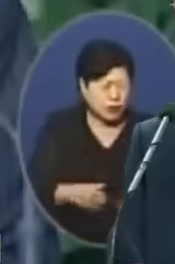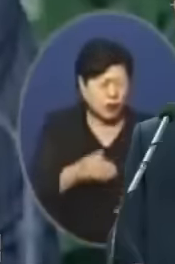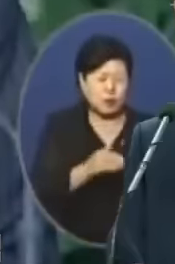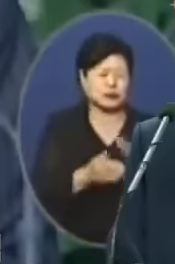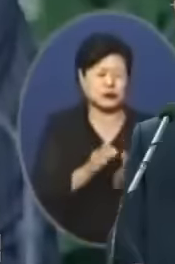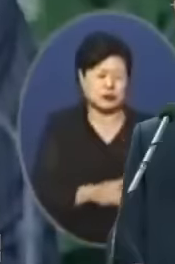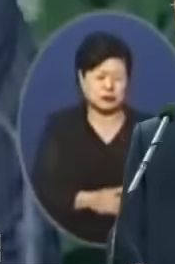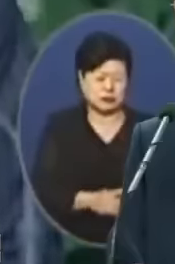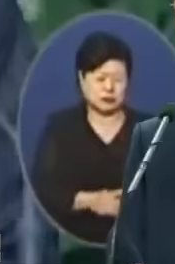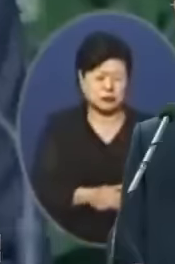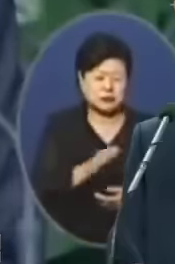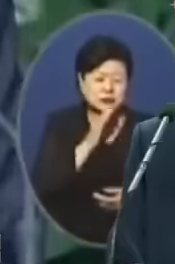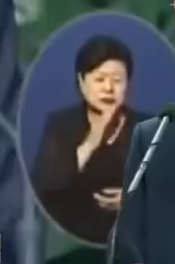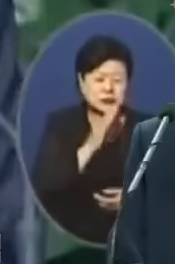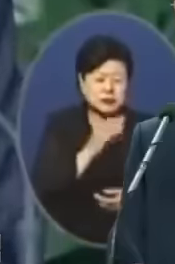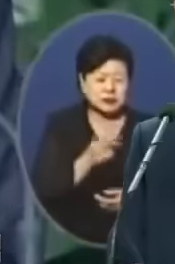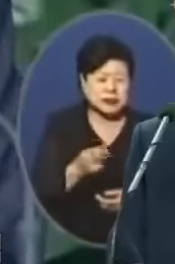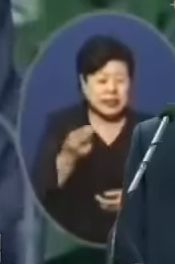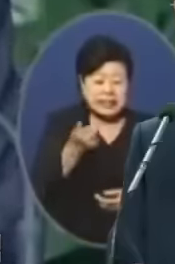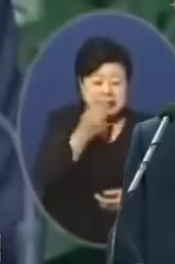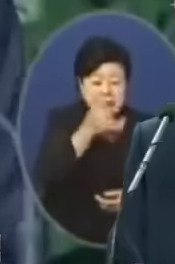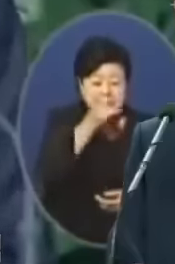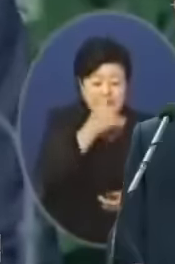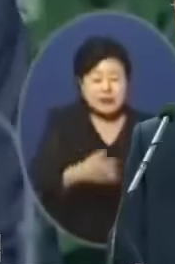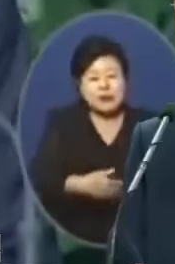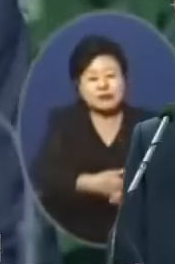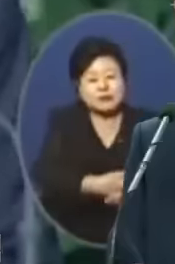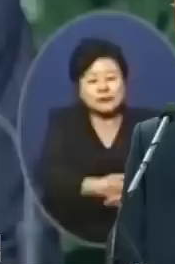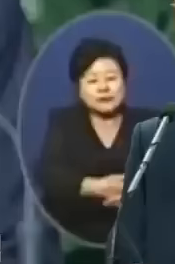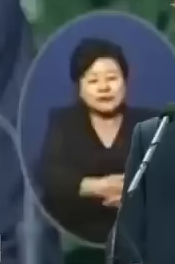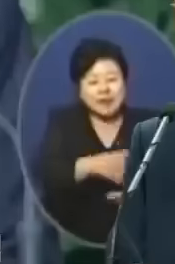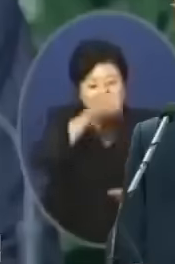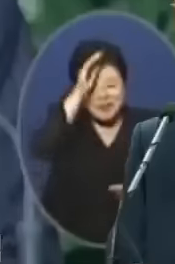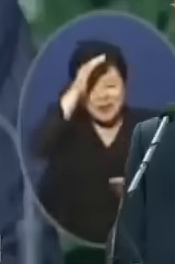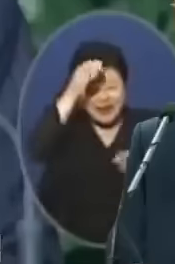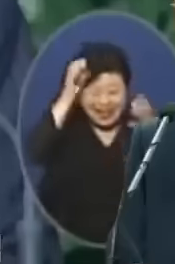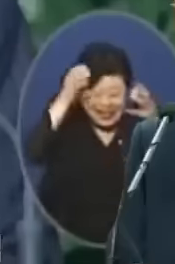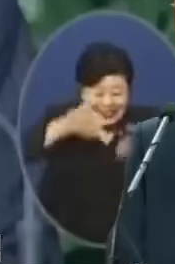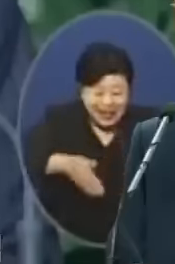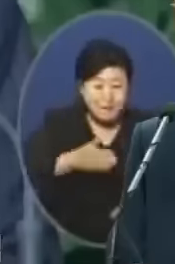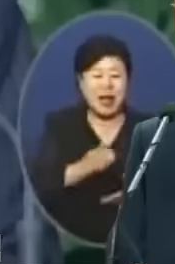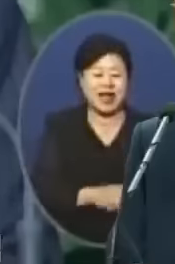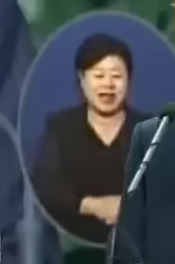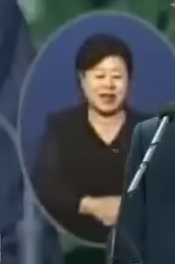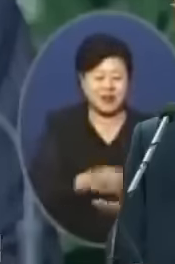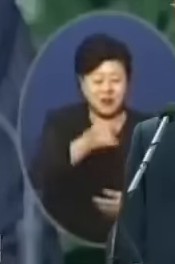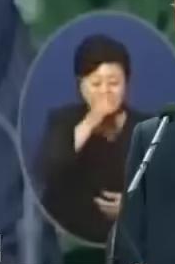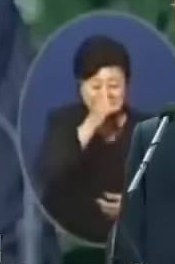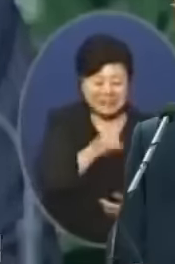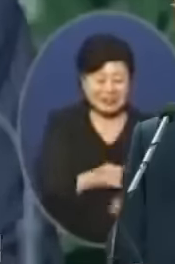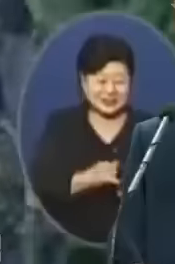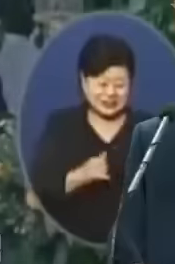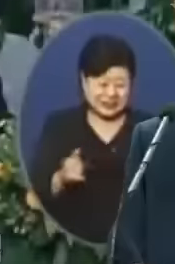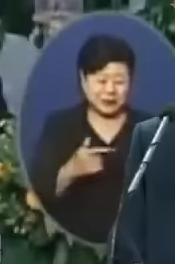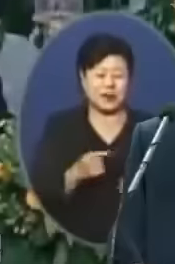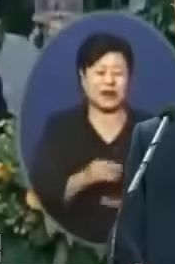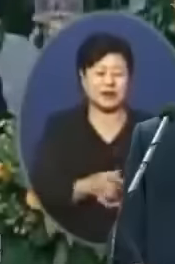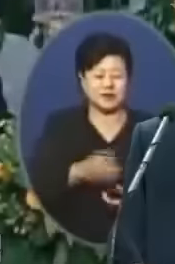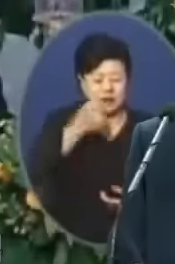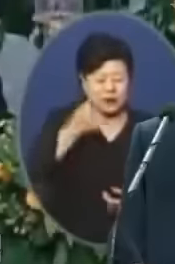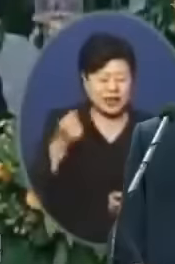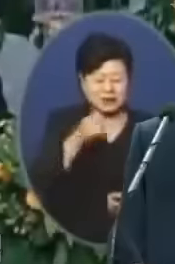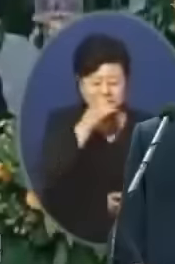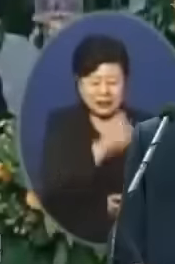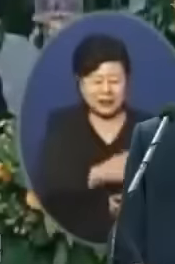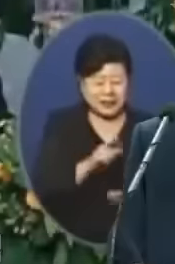유정란을 품고 있으면 시간이 오면 병아리가 깨어나는 것입니다. 꿈을 가진 사람은 유정란과 같아서 꿈을